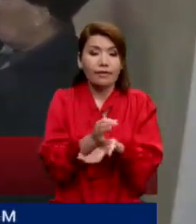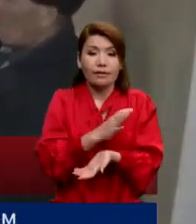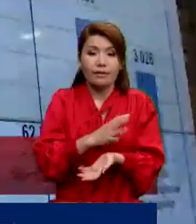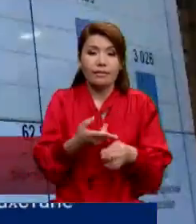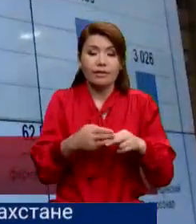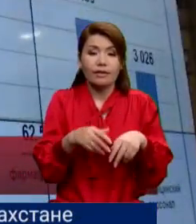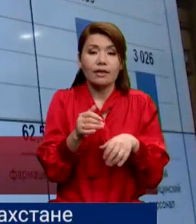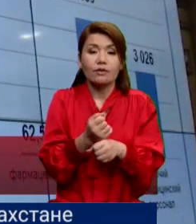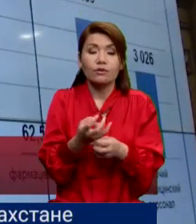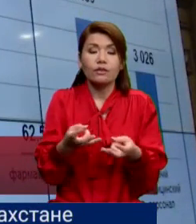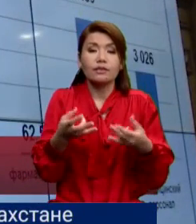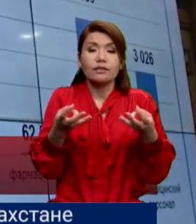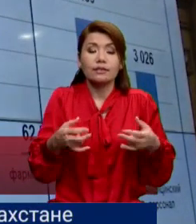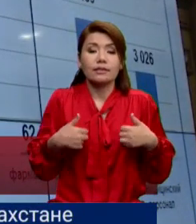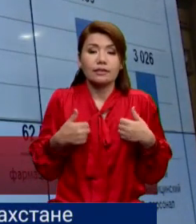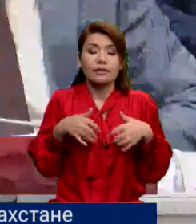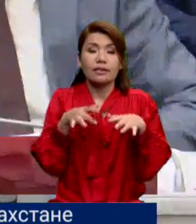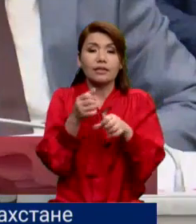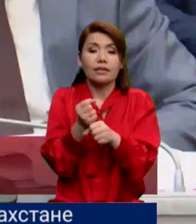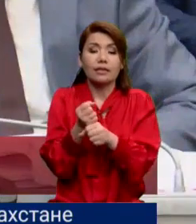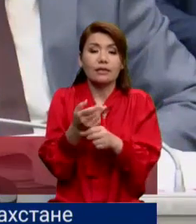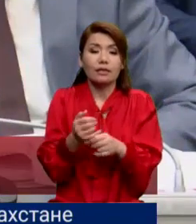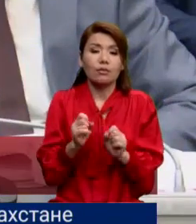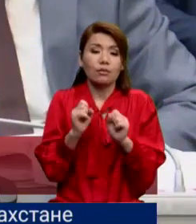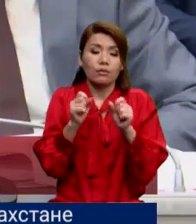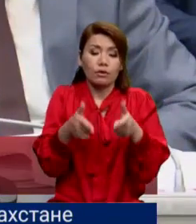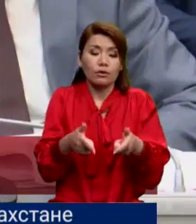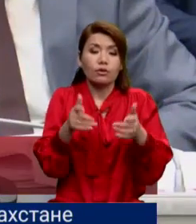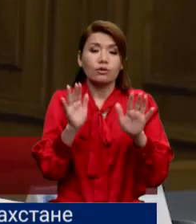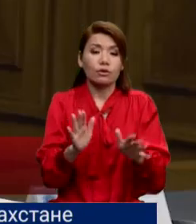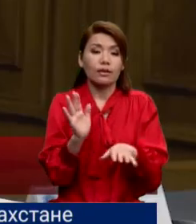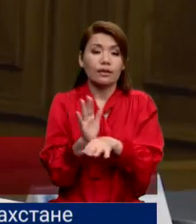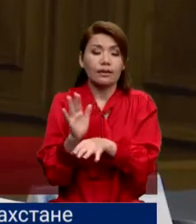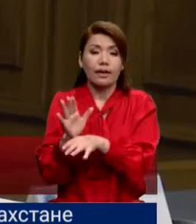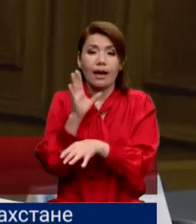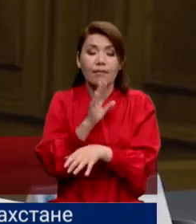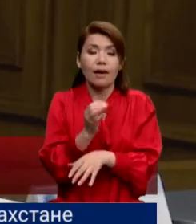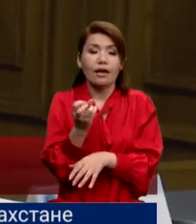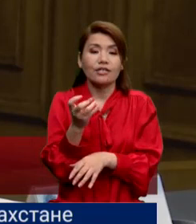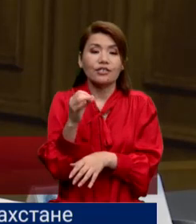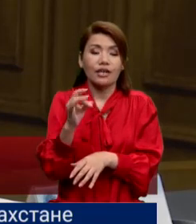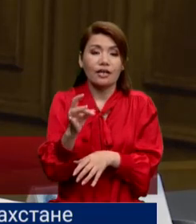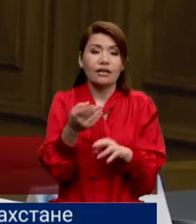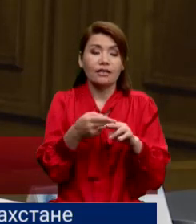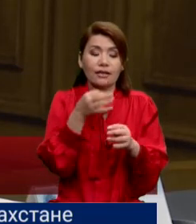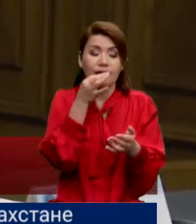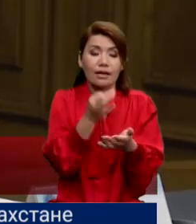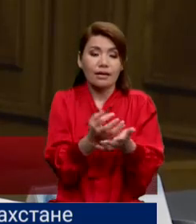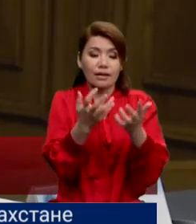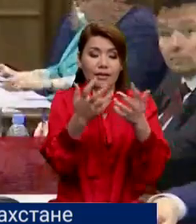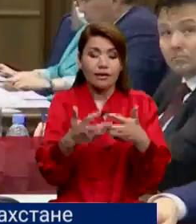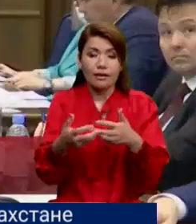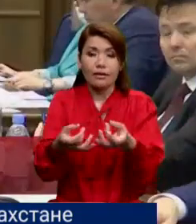да бір шара қолданатын құқығы жоқ. Олар тек ұсынымдар бере алады. Сондықтан Ажар Ғиниаттың ведомствосы айтылған